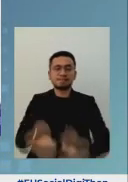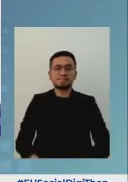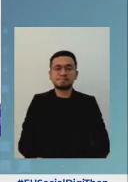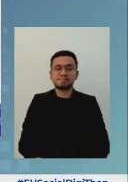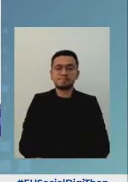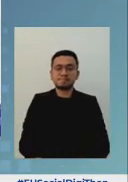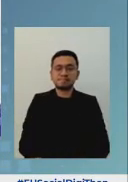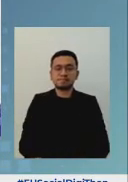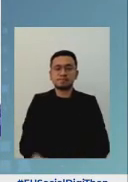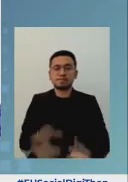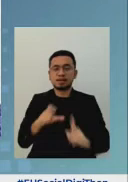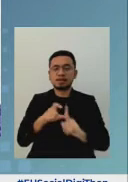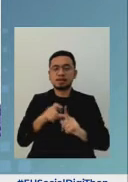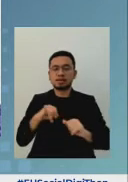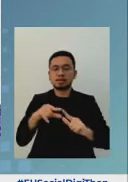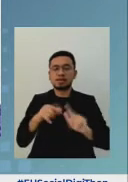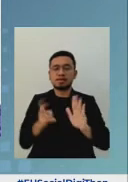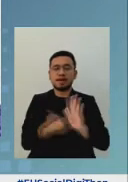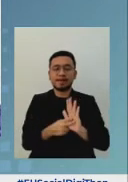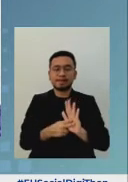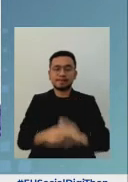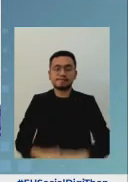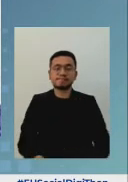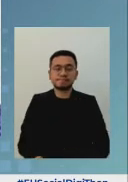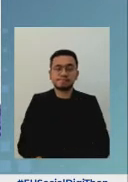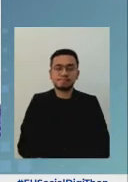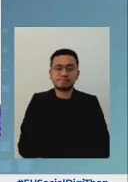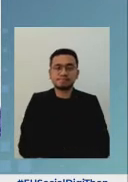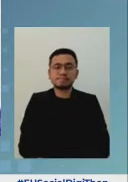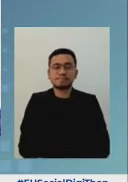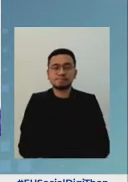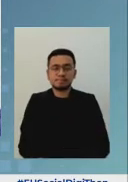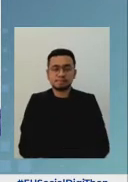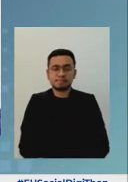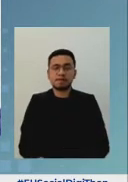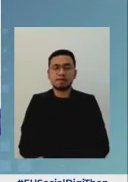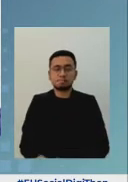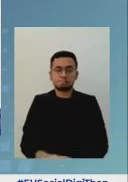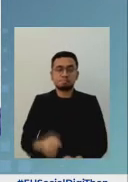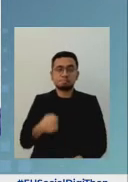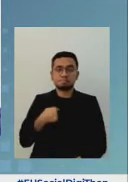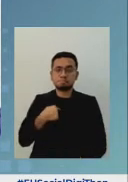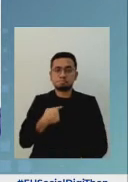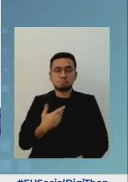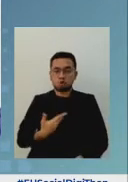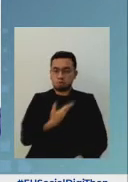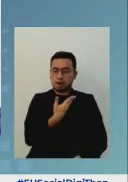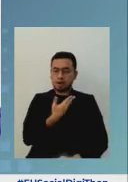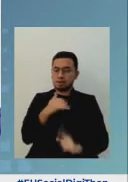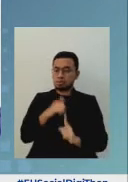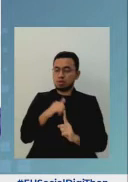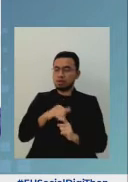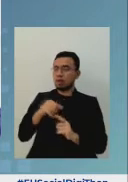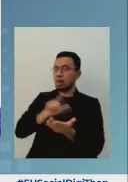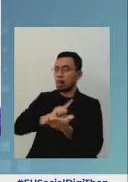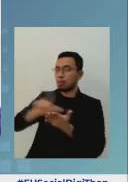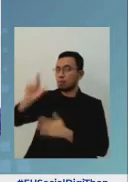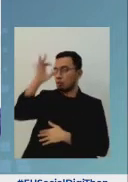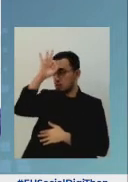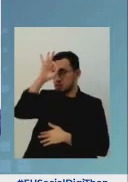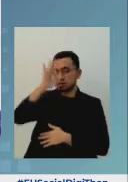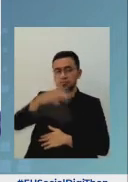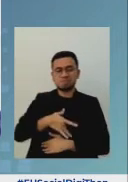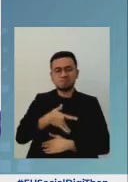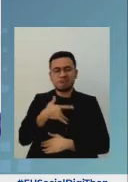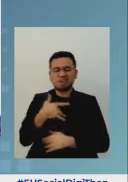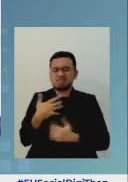Dian Wahyu Kusuma. Bu, mau tanya, kalau korban melapor ke polisi, ada anggapan malah membuat korban menjadi terbebani sehingga menjadi